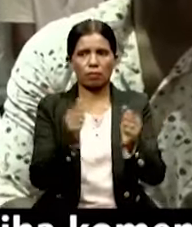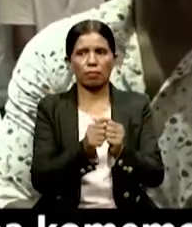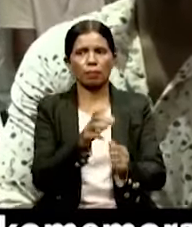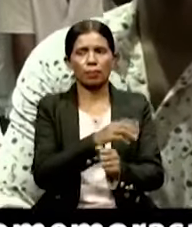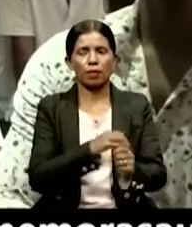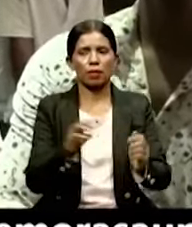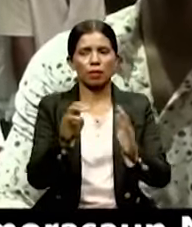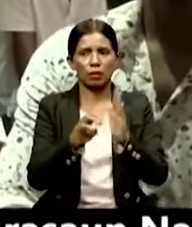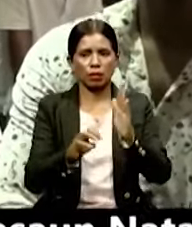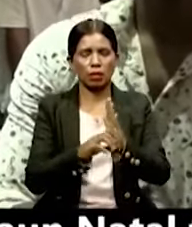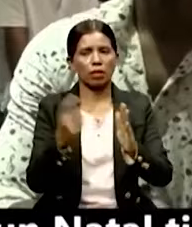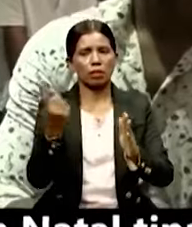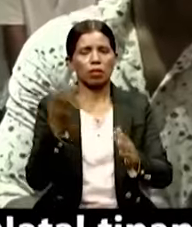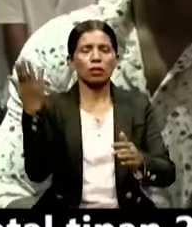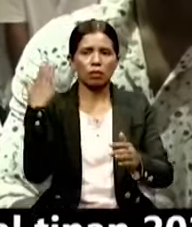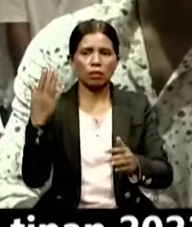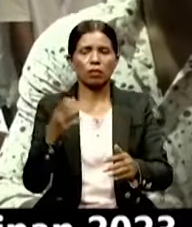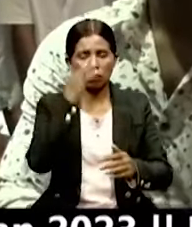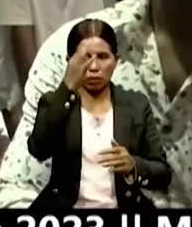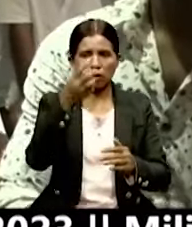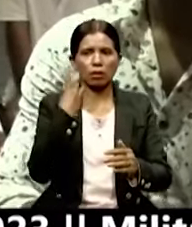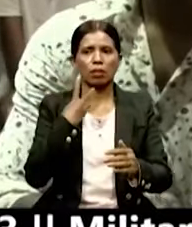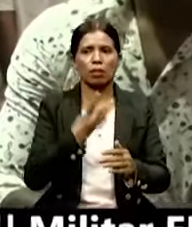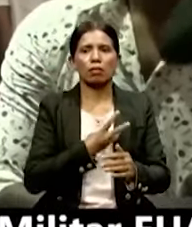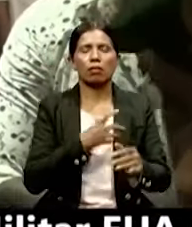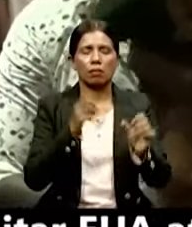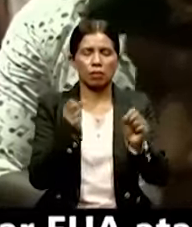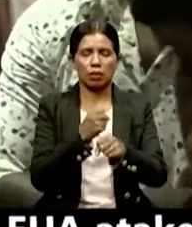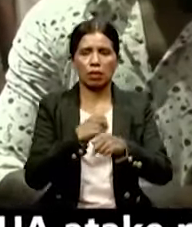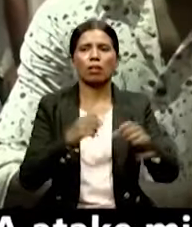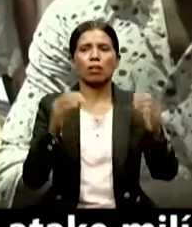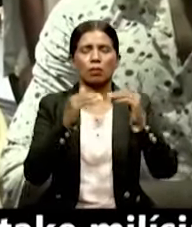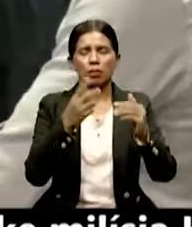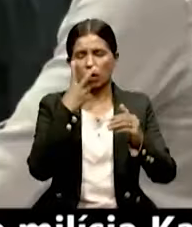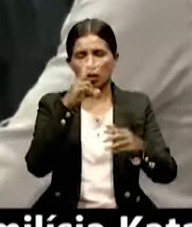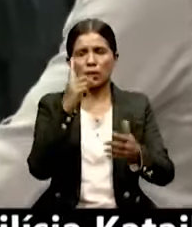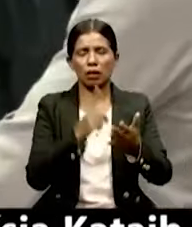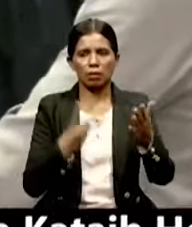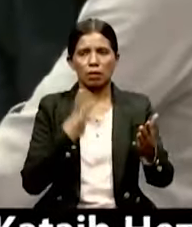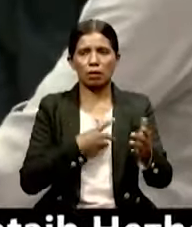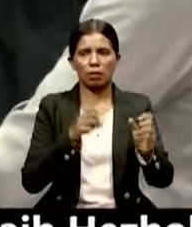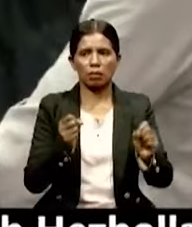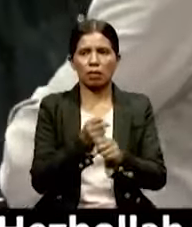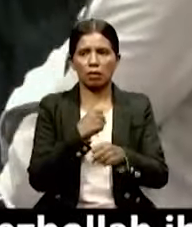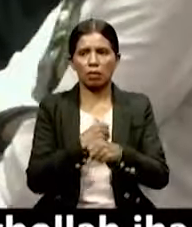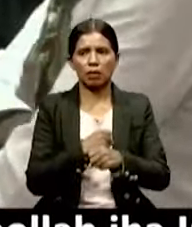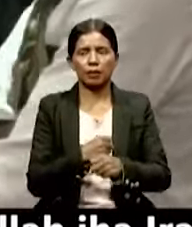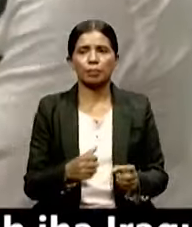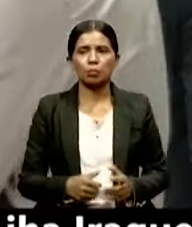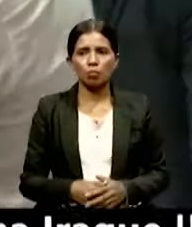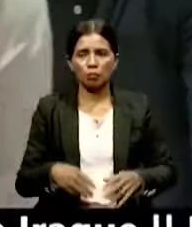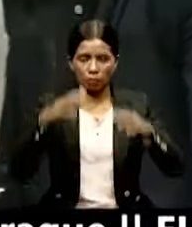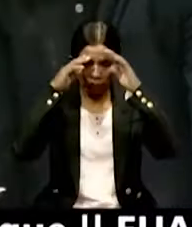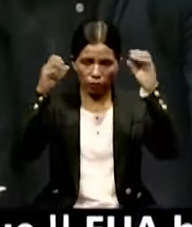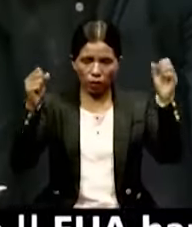Eksekutif se rahbe manting ulu puni. Abang bayu awak ni sehalu kontr para hari tok saya dah kita beli hal. Ia bibang ne